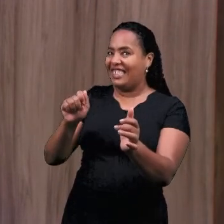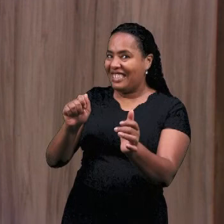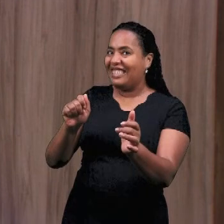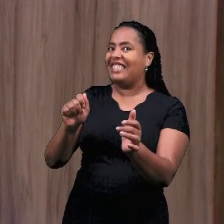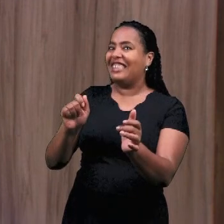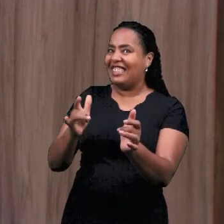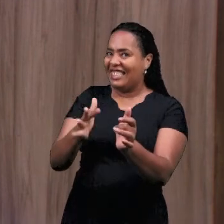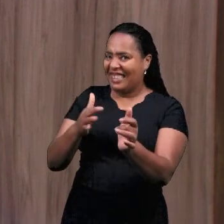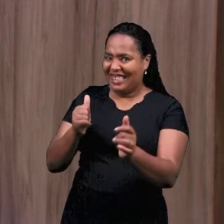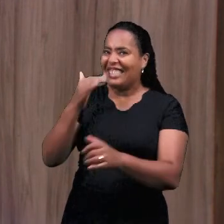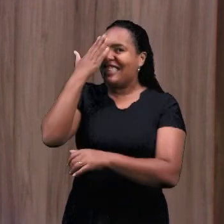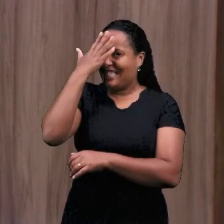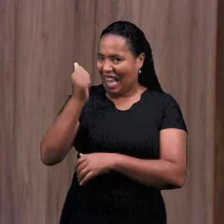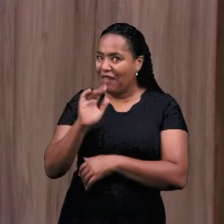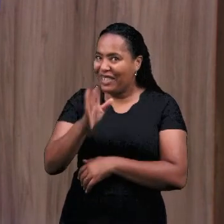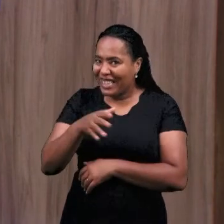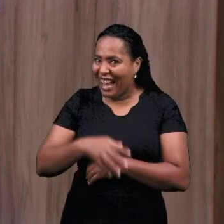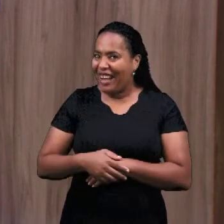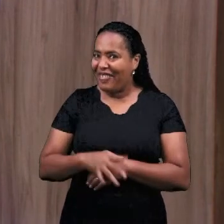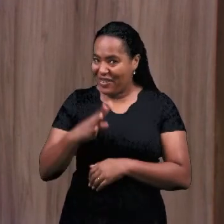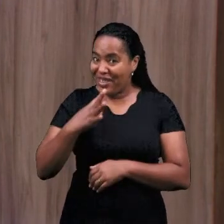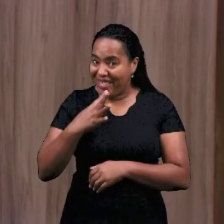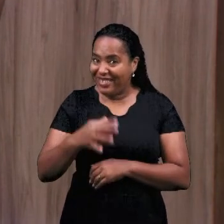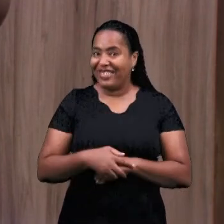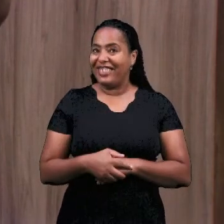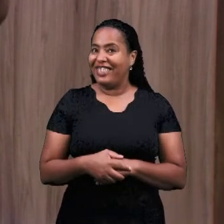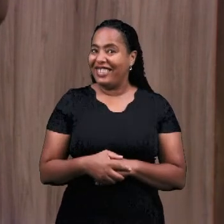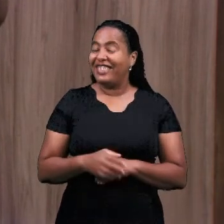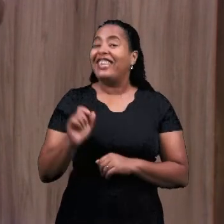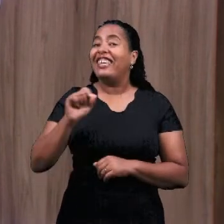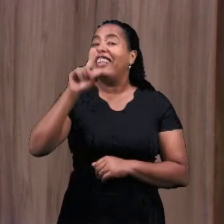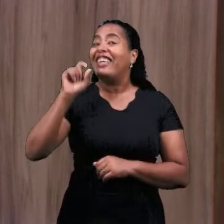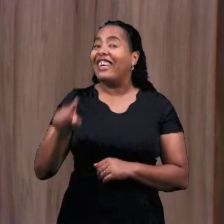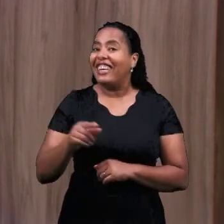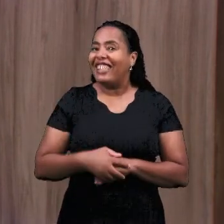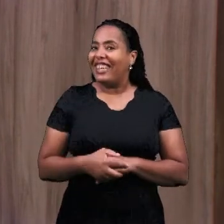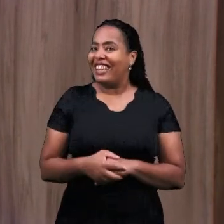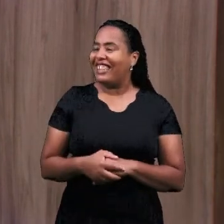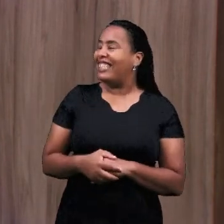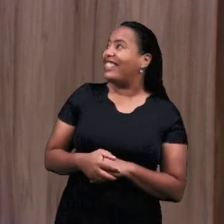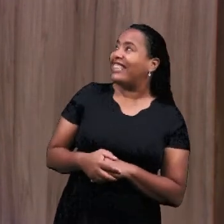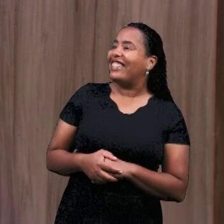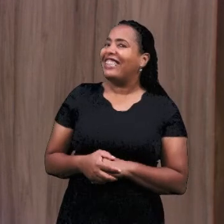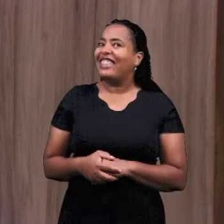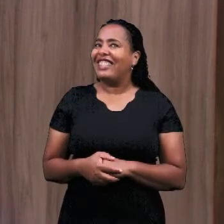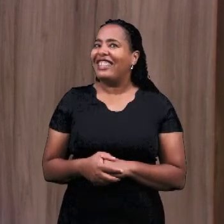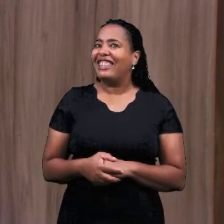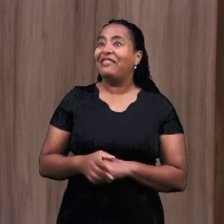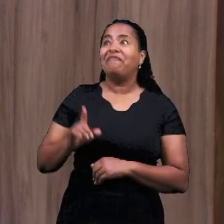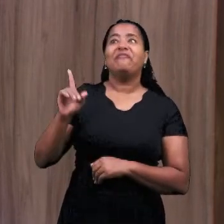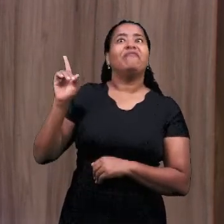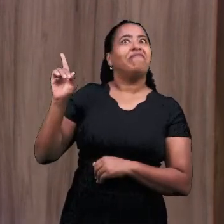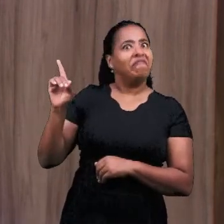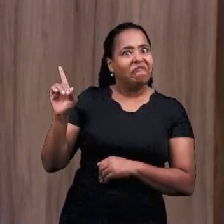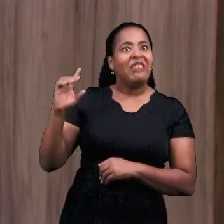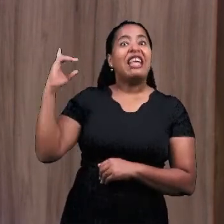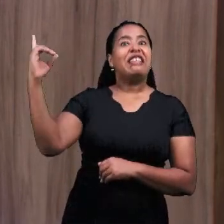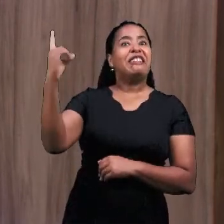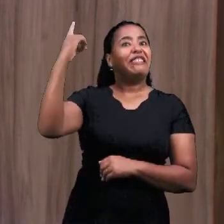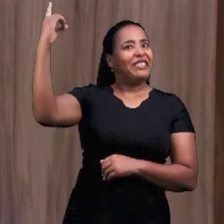Je pense que vous savez qui est le serviteur. Qui est-ce? C'est le serviteur